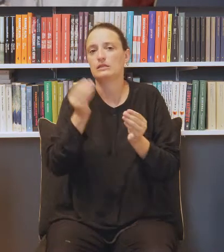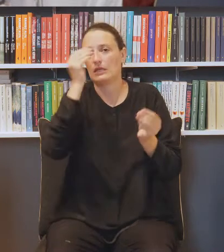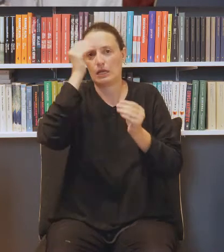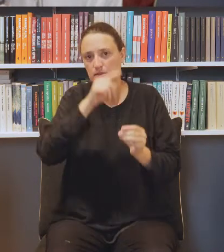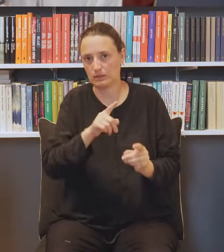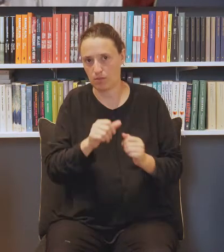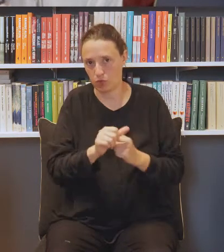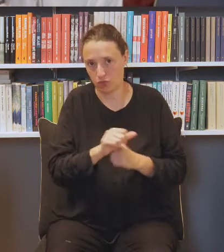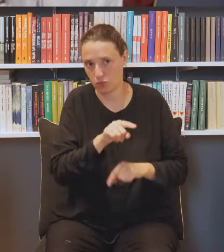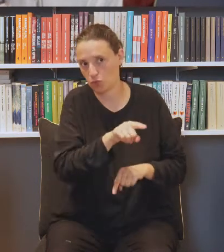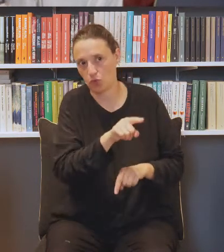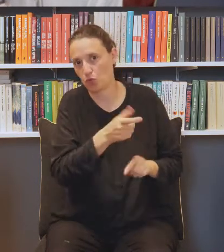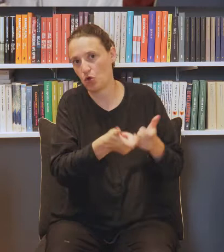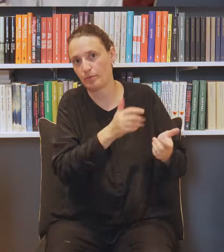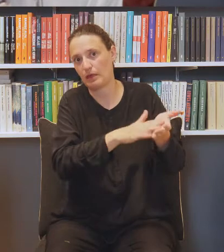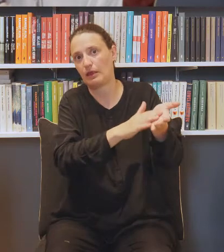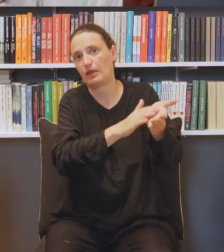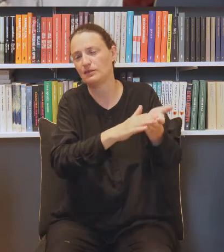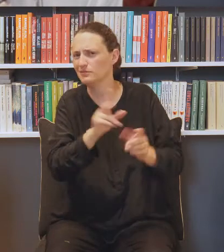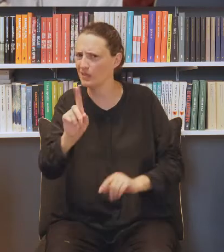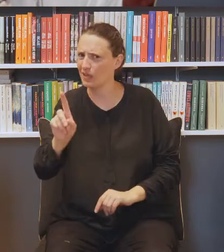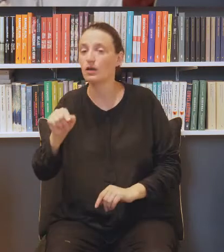czy wręcz się po prostu jakieś